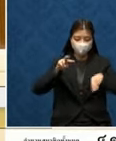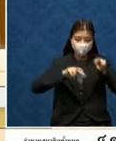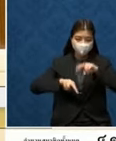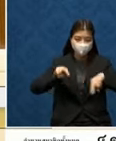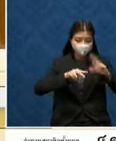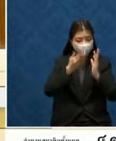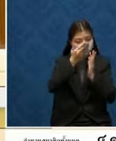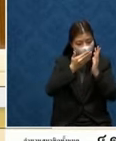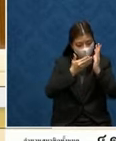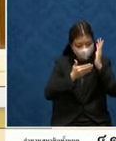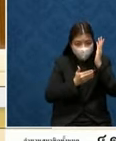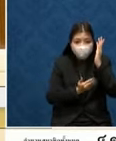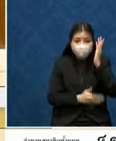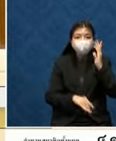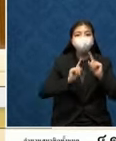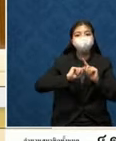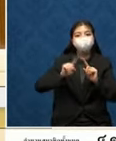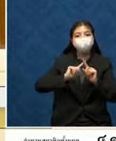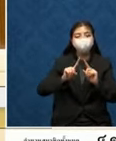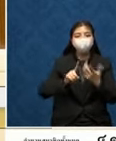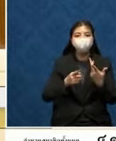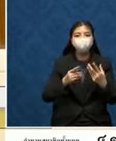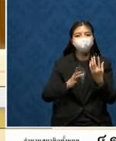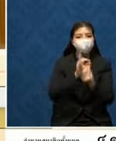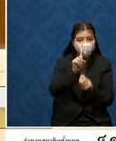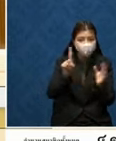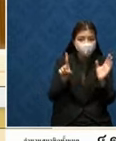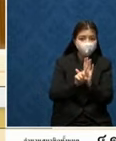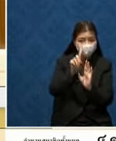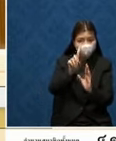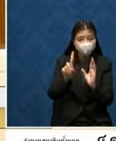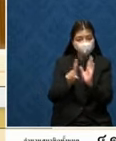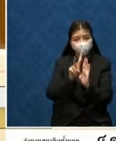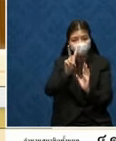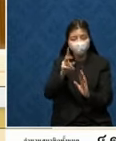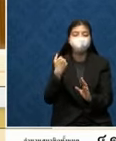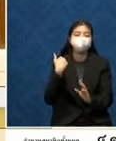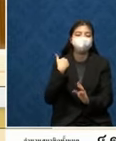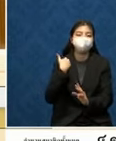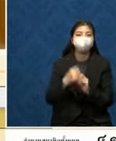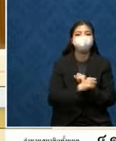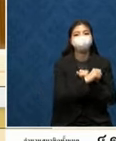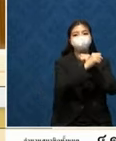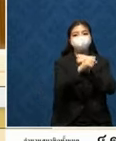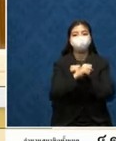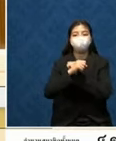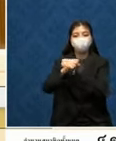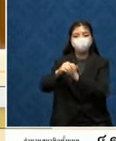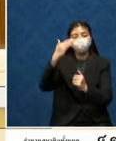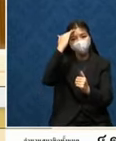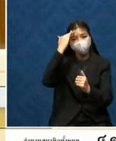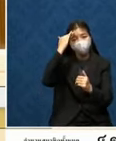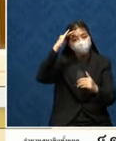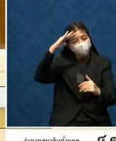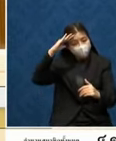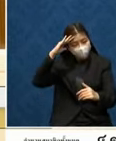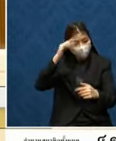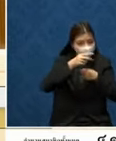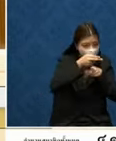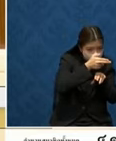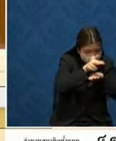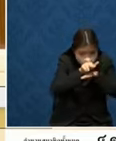ชายแดนมีการปะทะอาทิตย์ละครั้ง 2ครั้งเนี่ยทุกๆเกือบทุกอาทิตย์อ่ะทหารก็ไปเสี่ยงซุ่มอยู่นั่นน่ะจับ